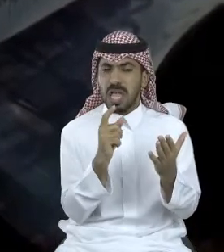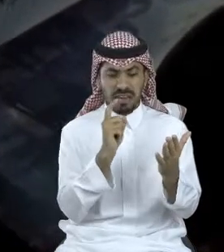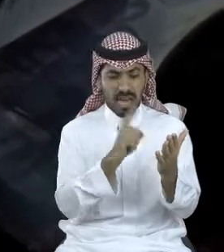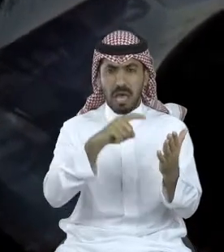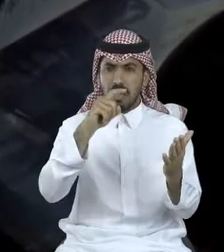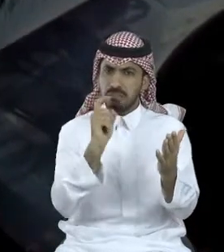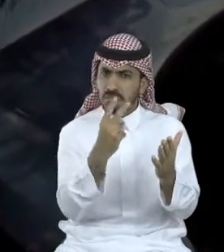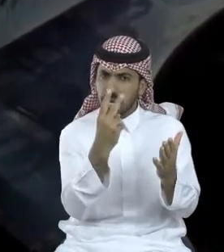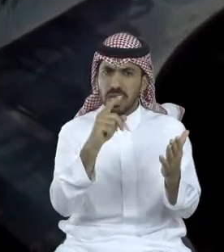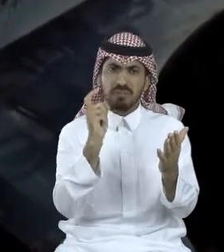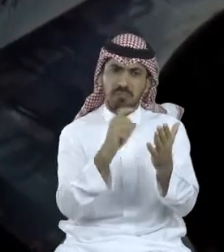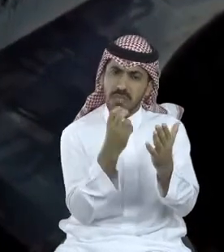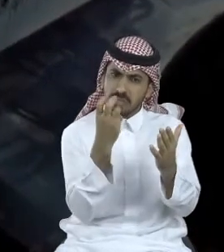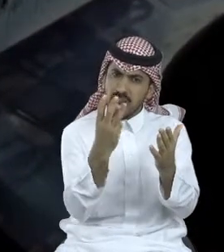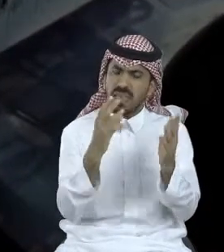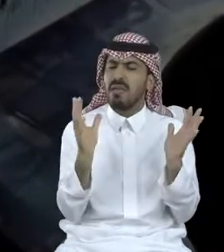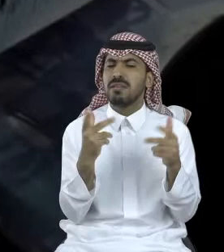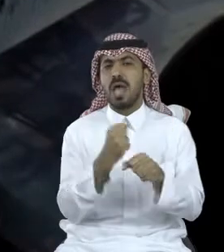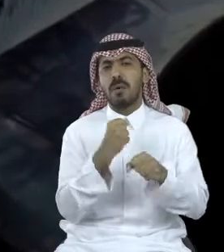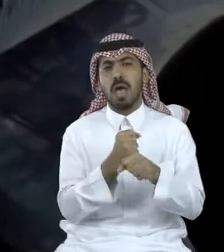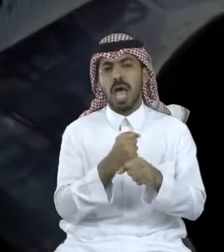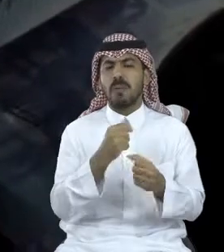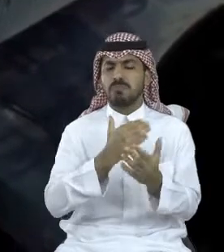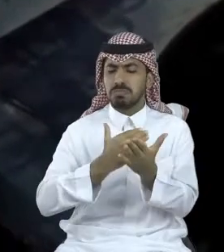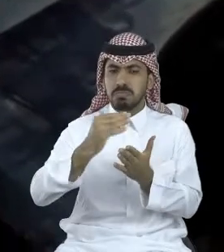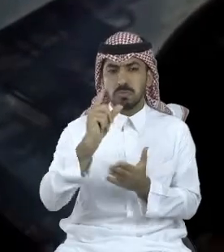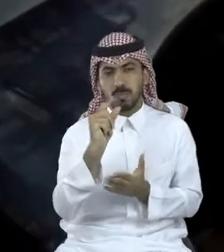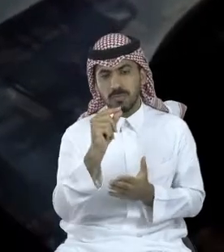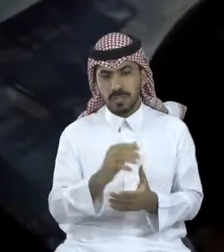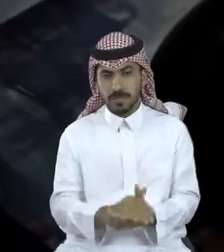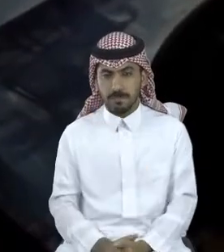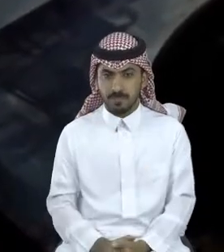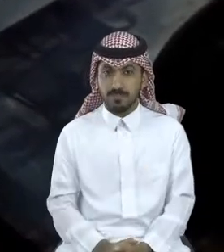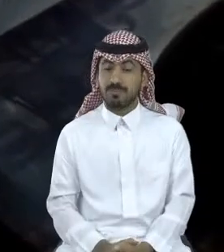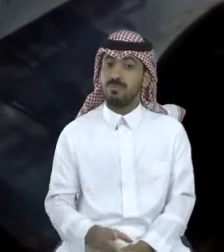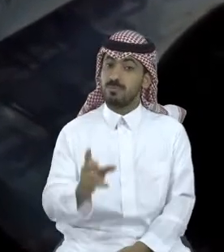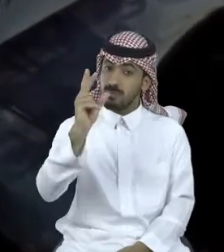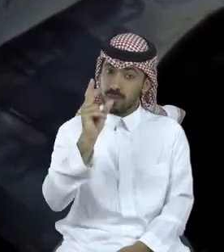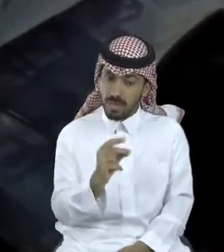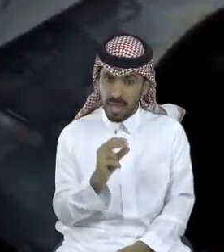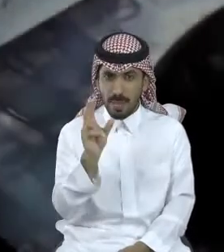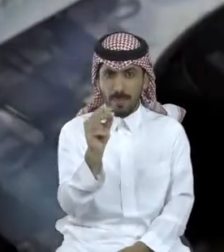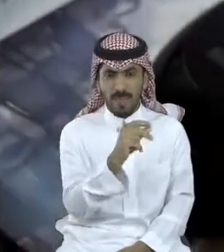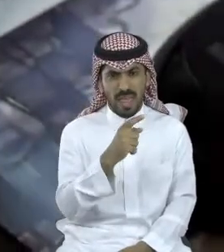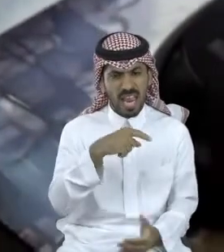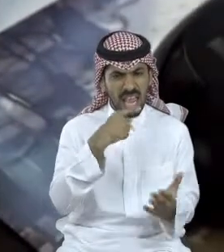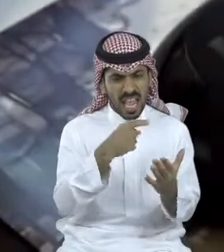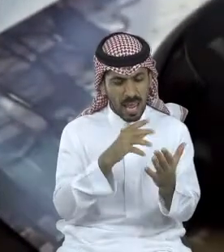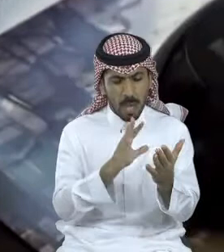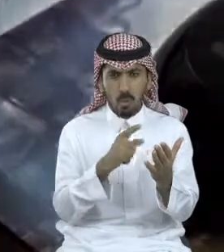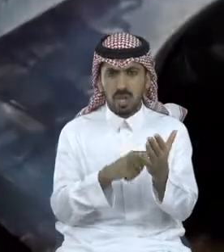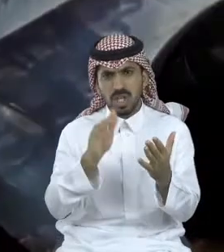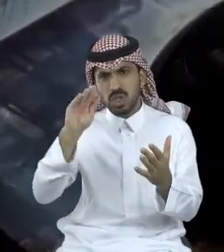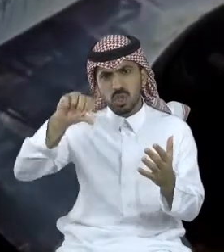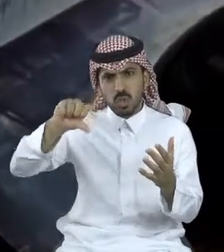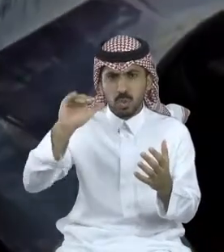ضغطة نقرة نقرتين ثلاث نقرات اشياء زي كذا على اساس يصير عندك تشغل الفيديو توقف الفيديو. برضو عندكم السويت لما تكلم على الاوفيس سويت،